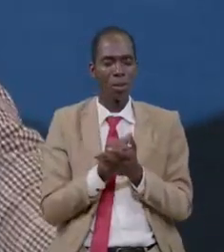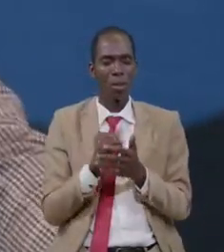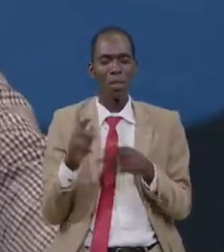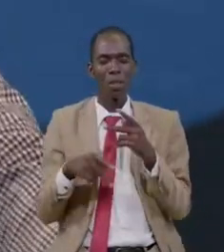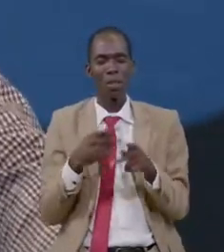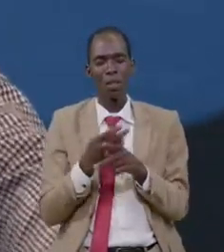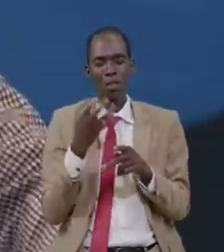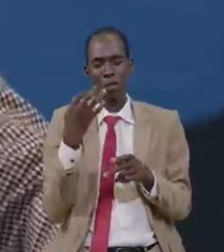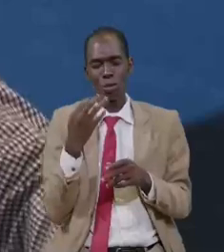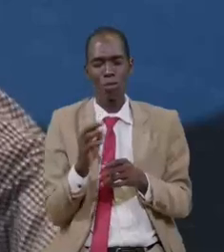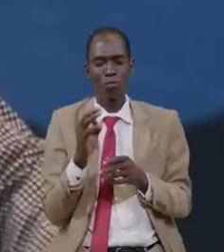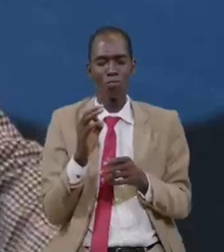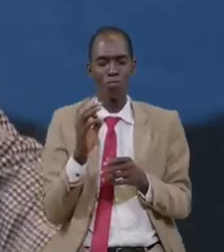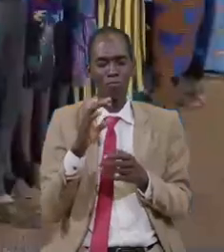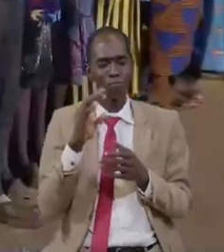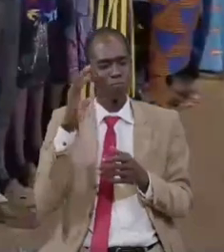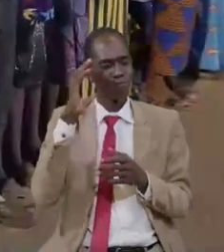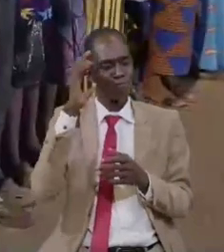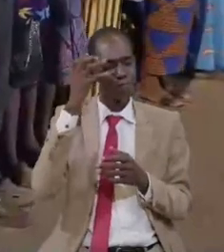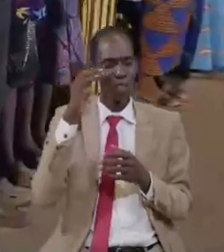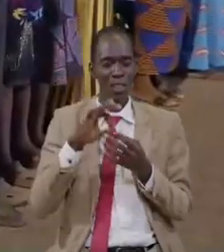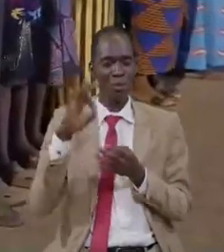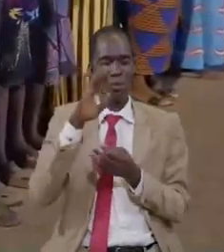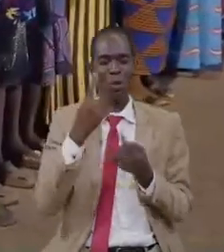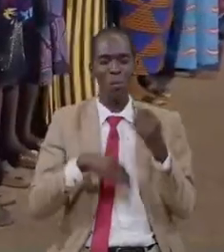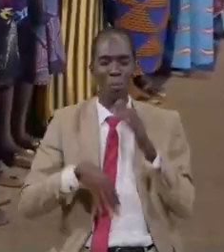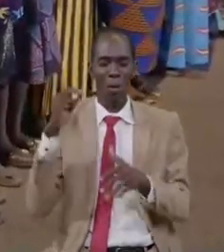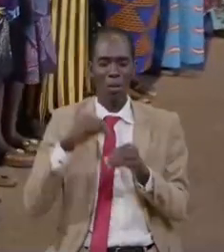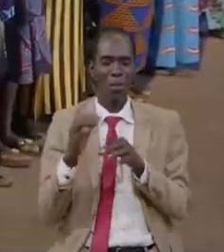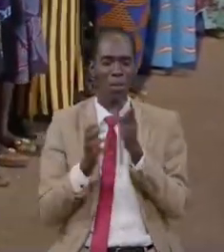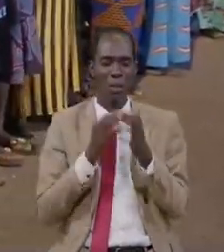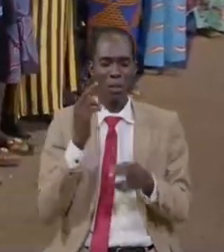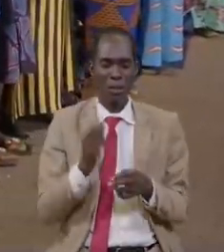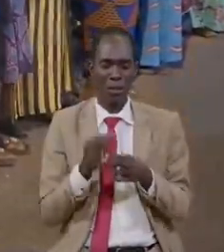esprit de lunatique, sors au nom de Jésus.